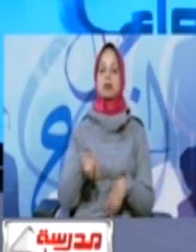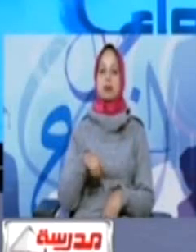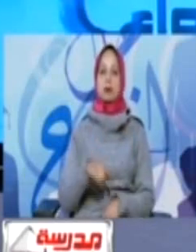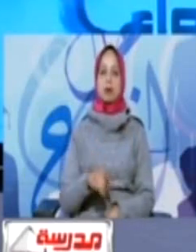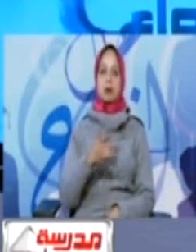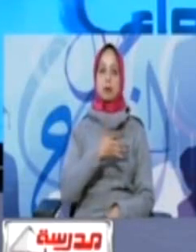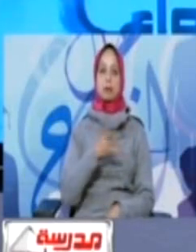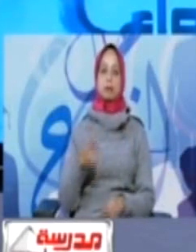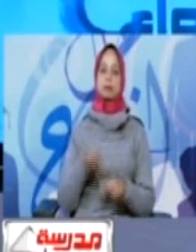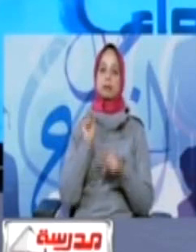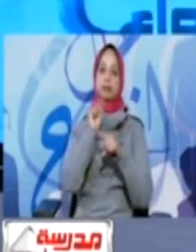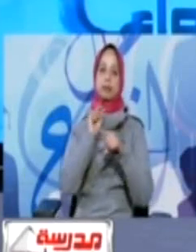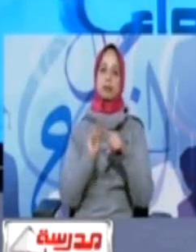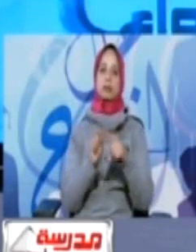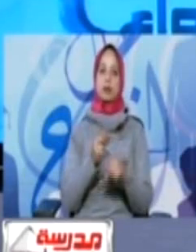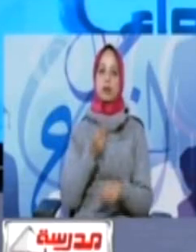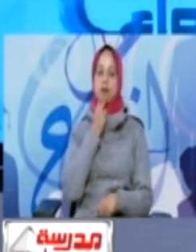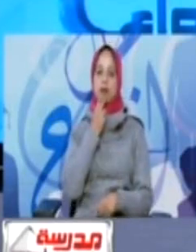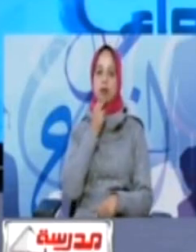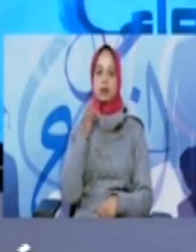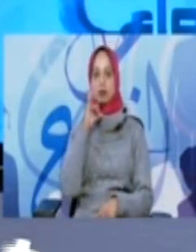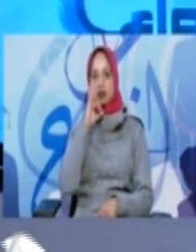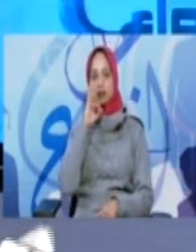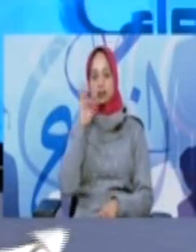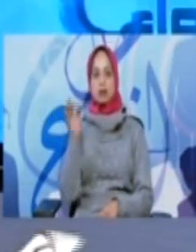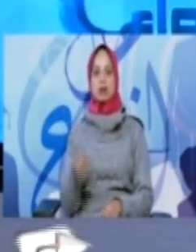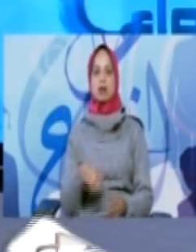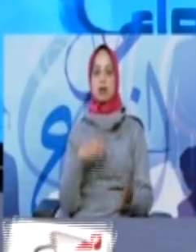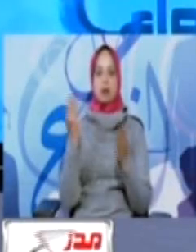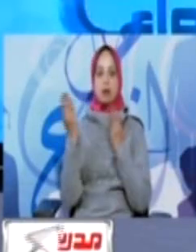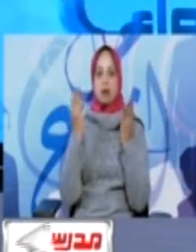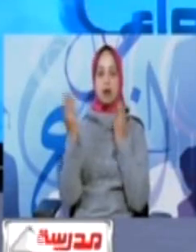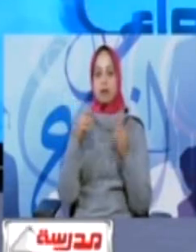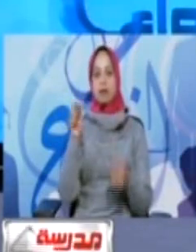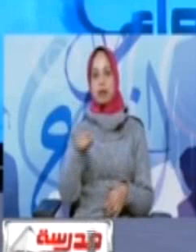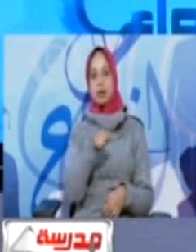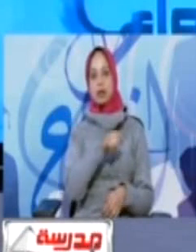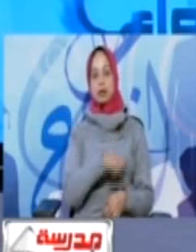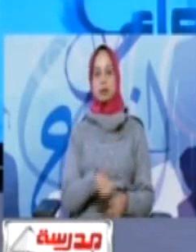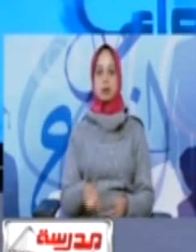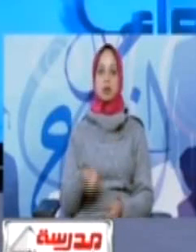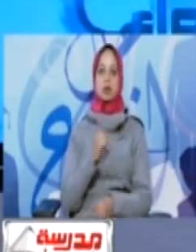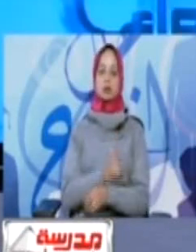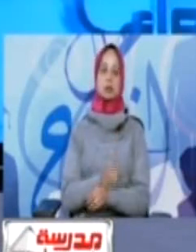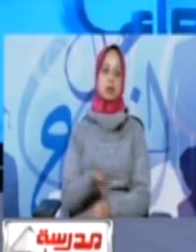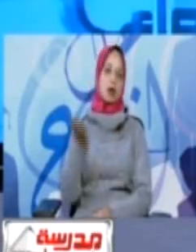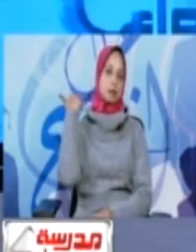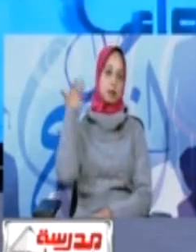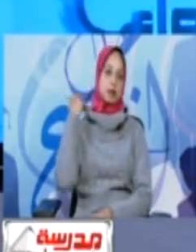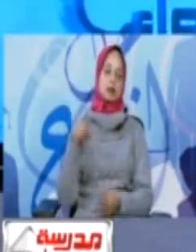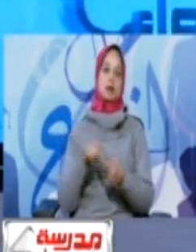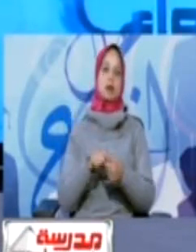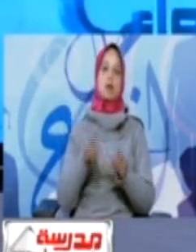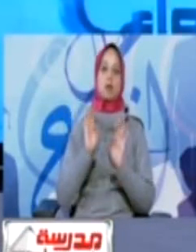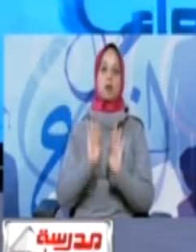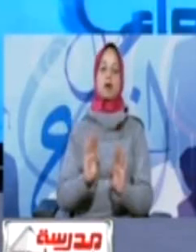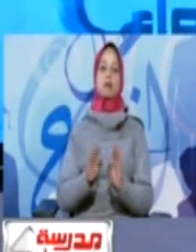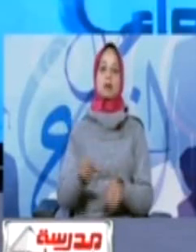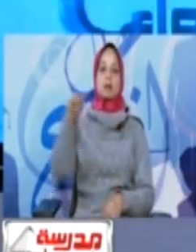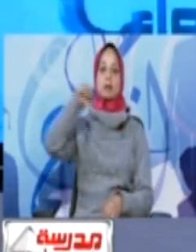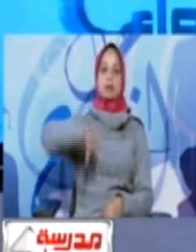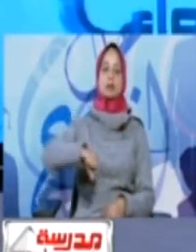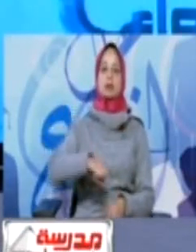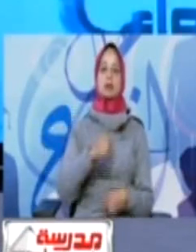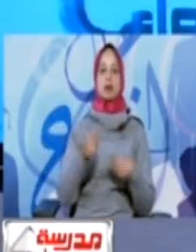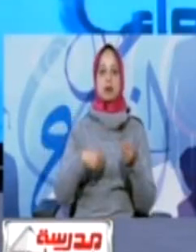طلاب الثانوية العامة القسم الأدبي الأستاذ محمود توقف معاكم في الحلقة السابقة عن فشل مفاوضات سعد